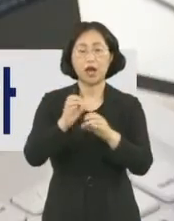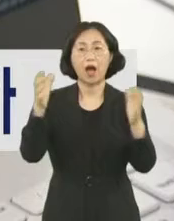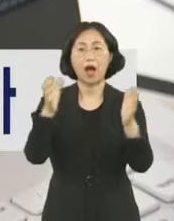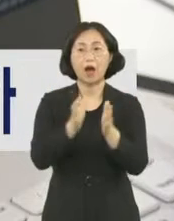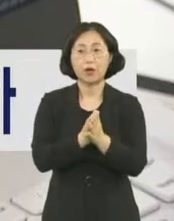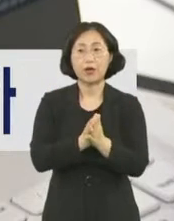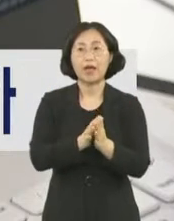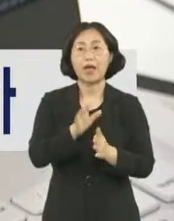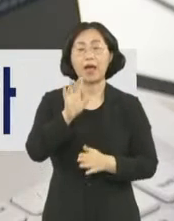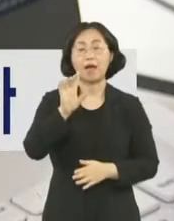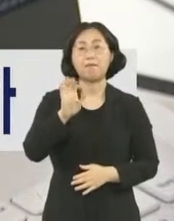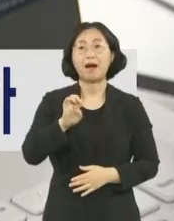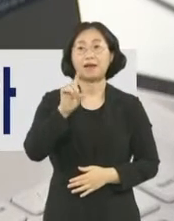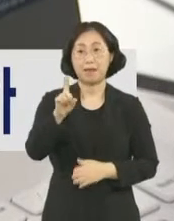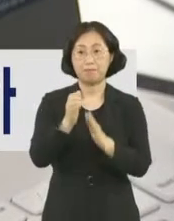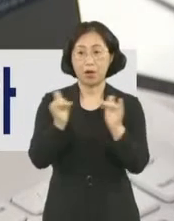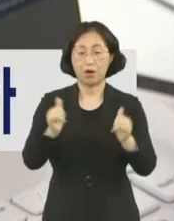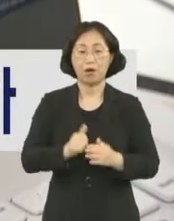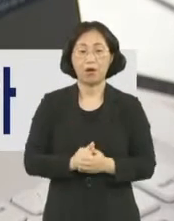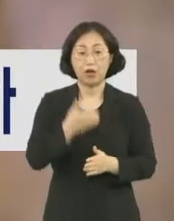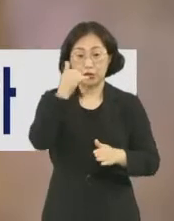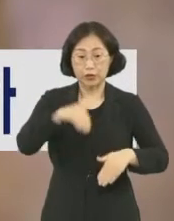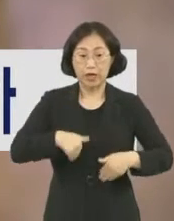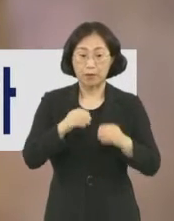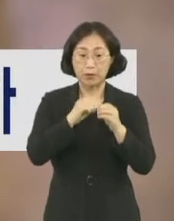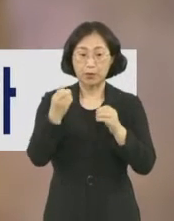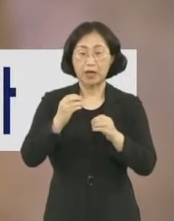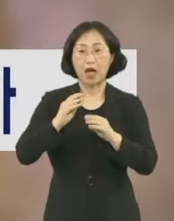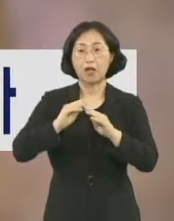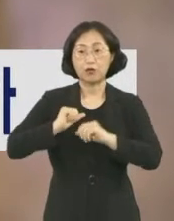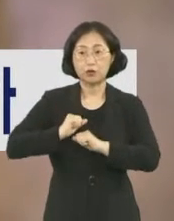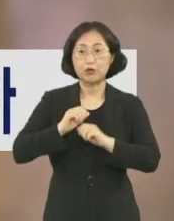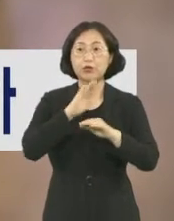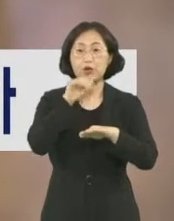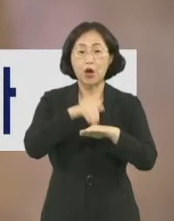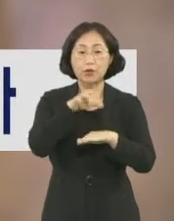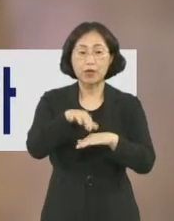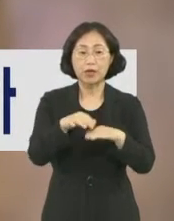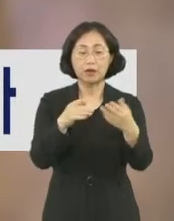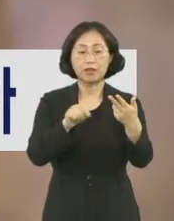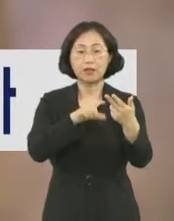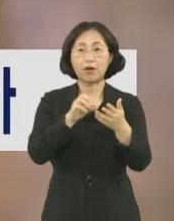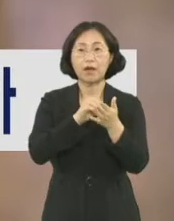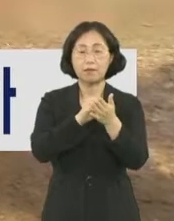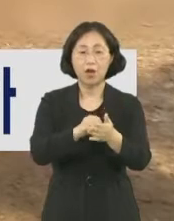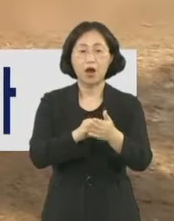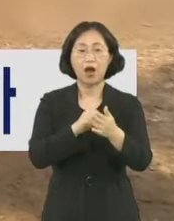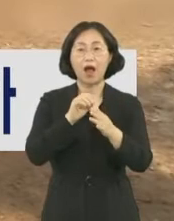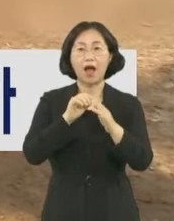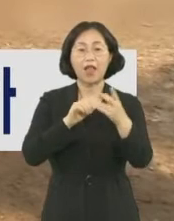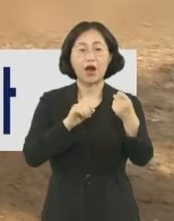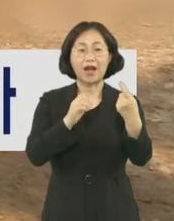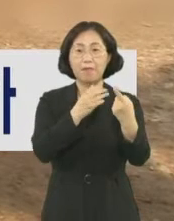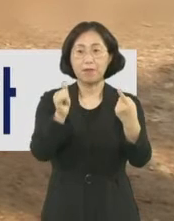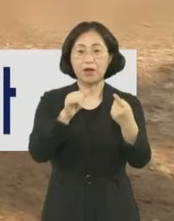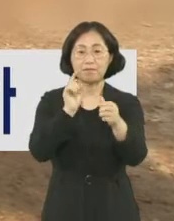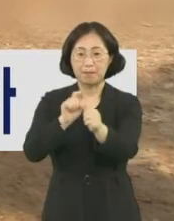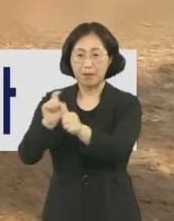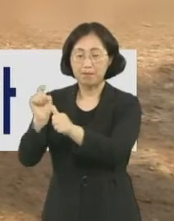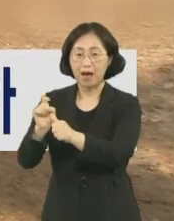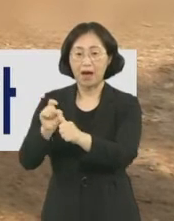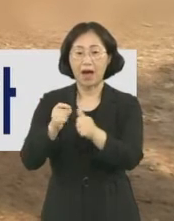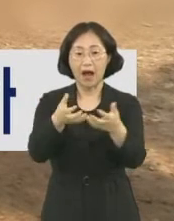41명이 가면 됐습니다 중앙 논산 육군훈련소에 선 지난달 입대한 훈련병 결 한명이 잇따라 확진 데